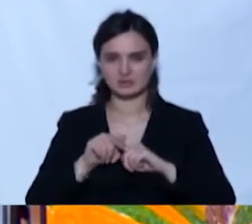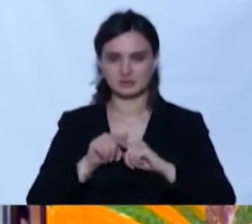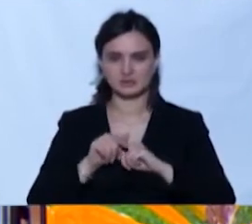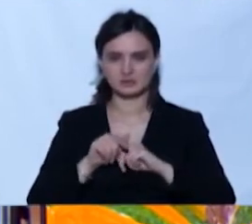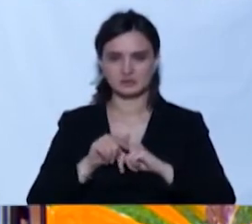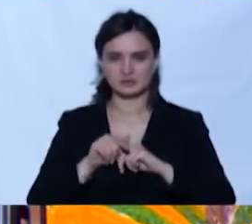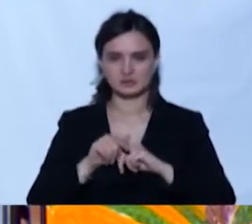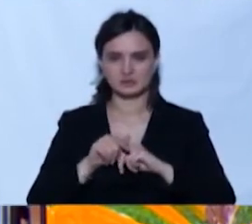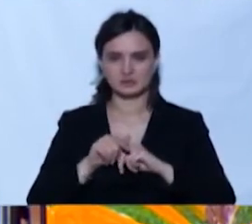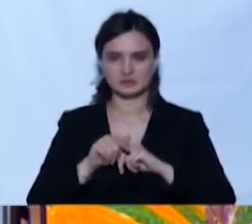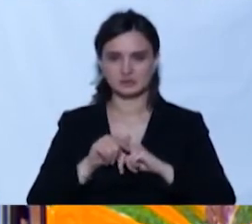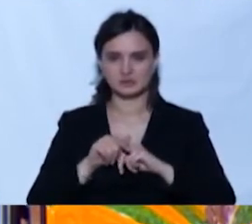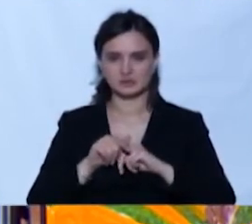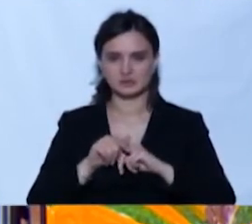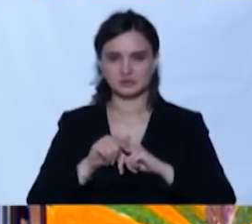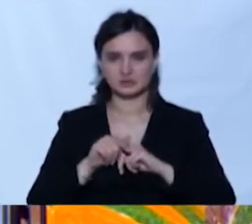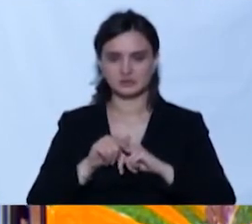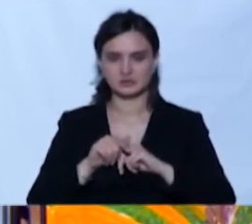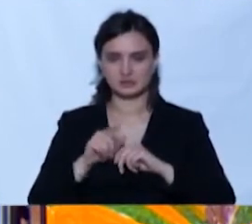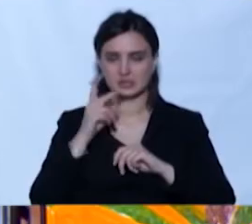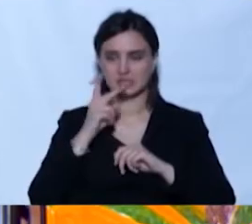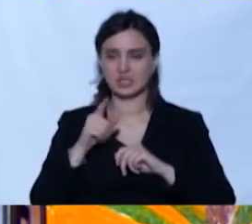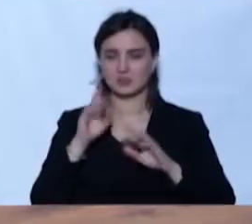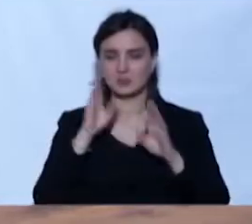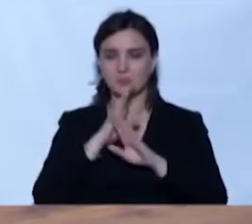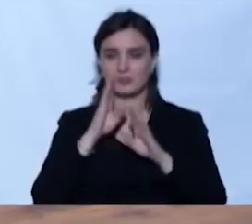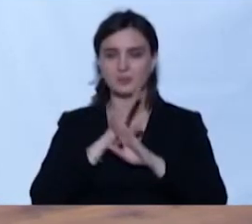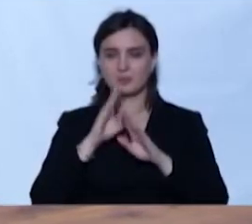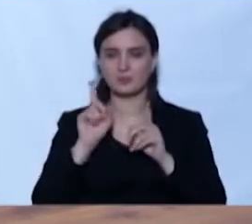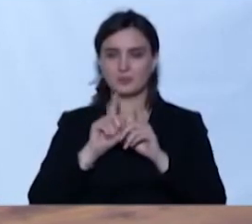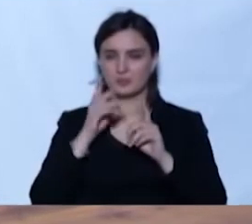დააფიქსირეთ ის პეიზაჟი, რომელსაც თქვენ თქვენი ფანჯრიდან ხედავთ.